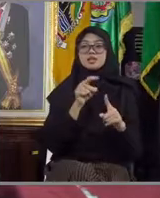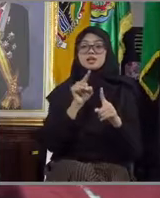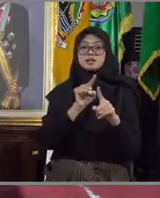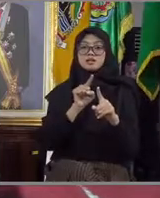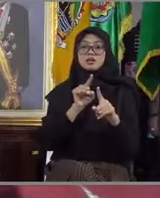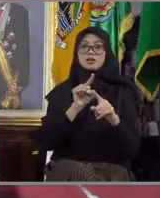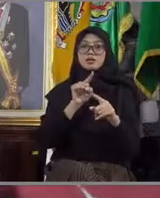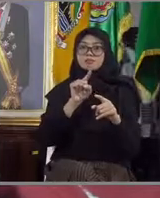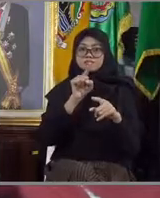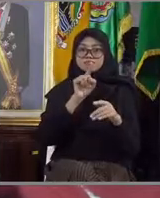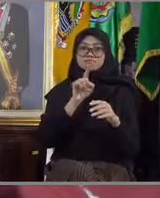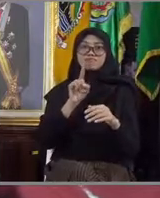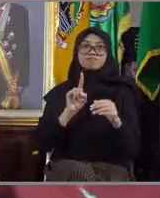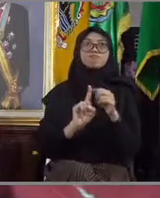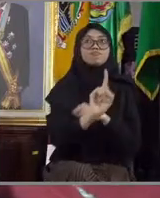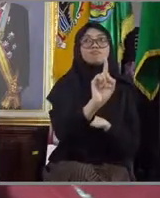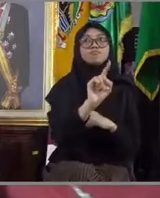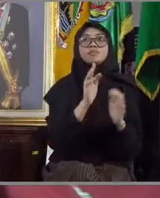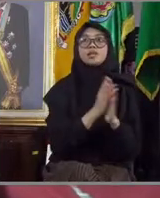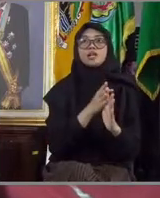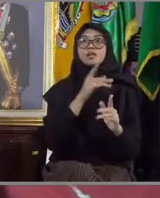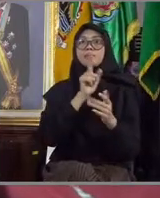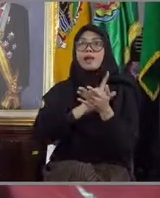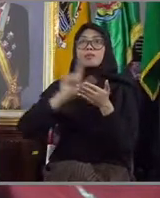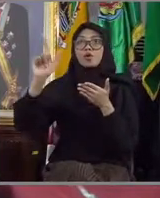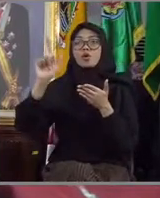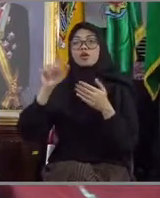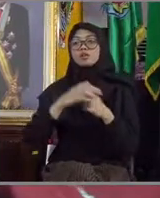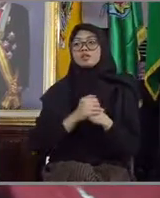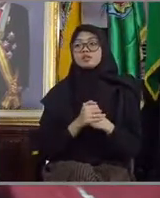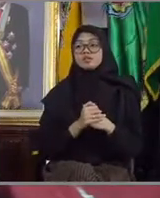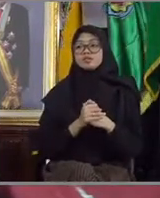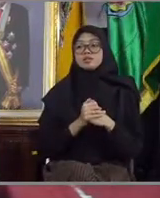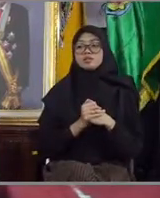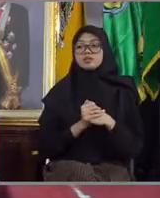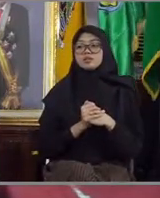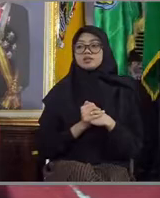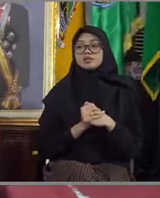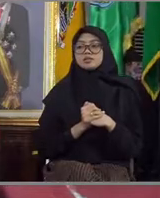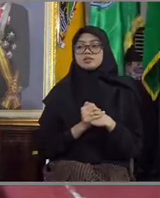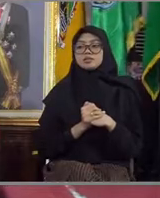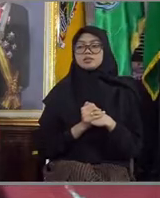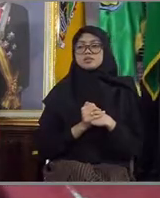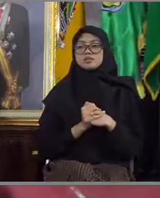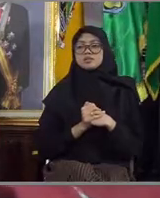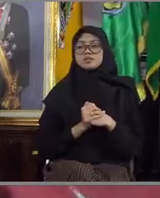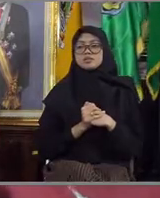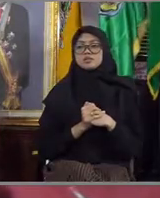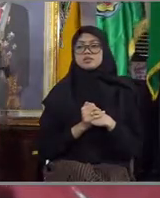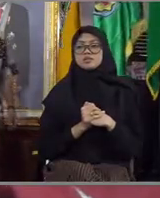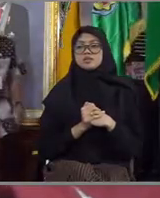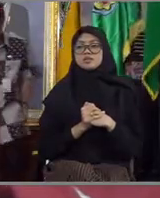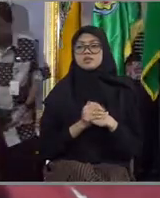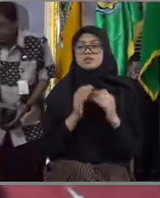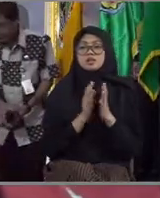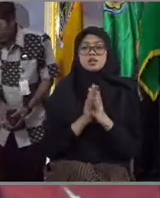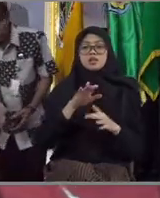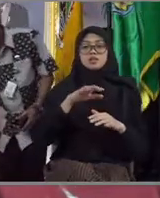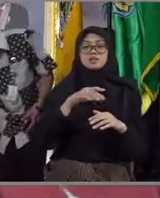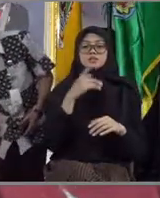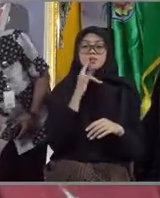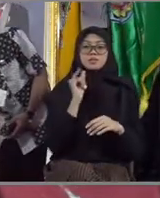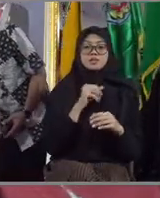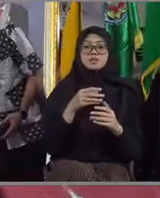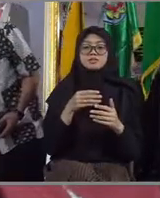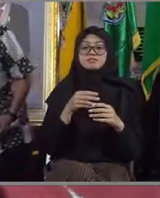pelopor dan pelapor. Oke. Untuk mencegah hal buruk dan menjadi wadah partisipasi anak di desa dan kecamatan tersebut. Karena